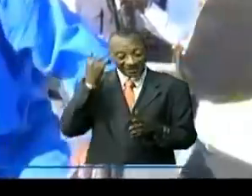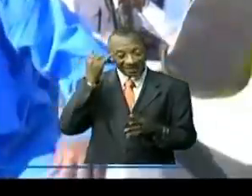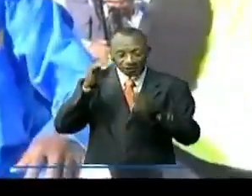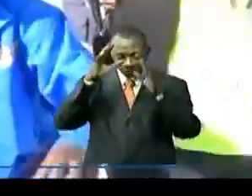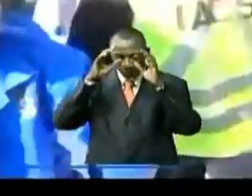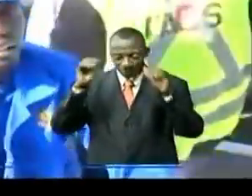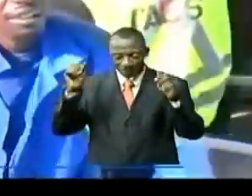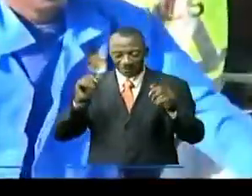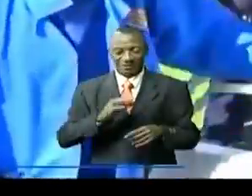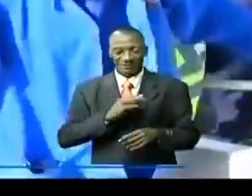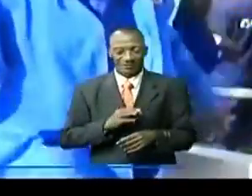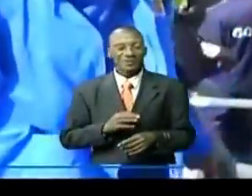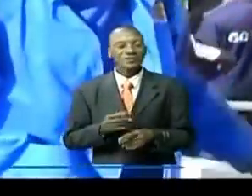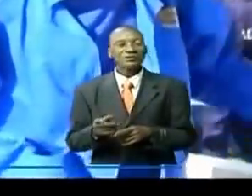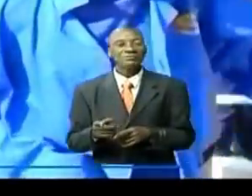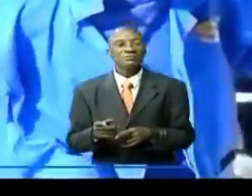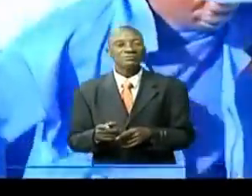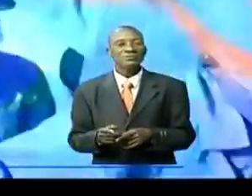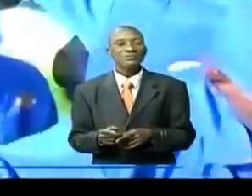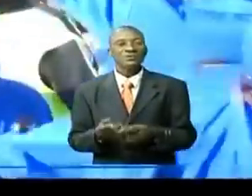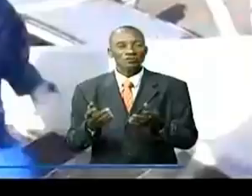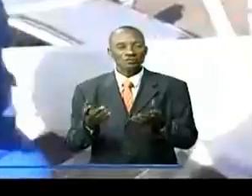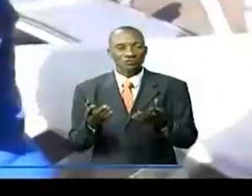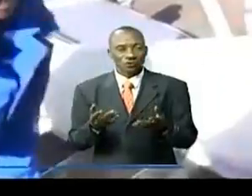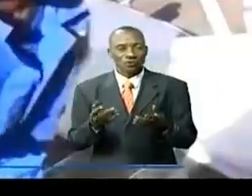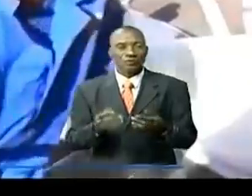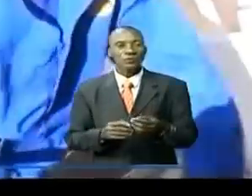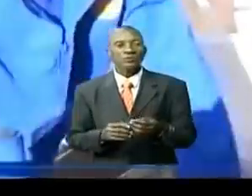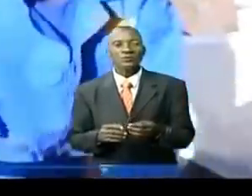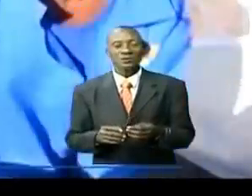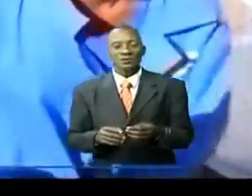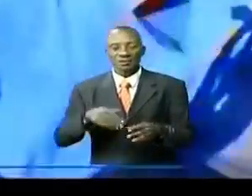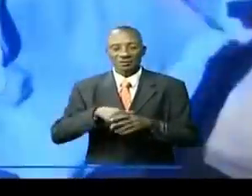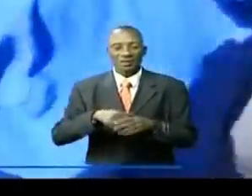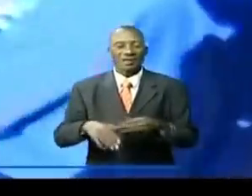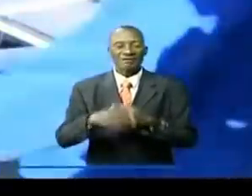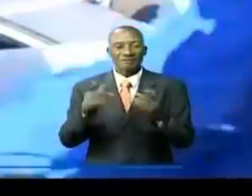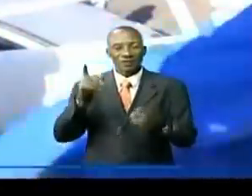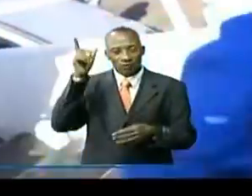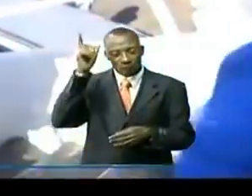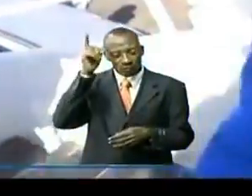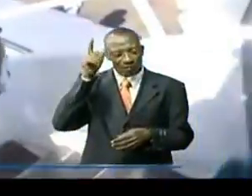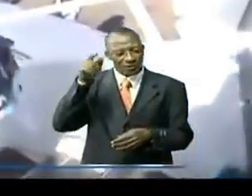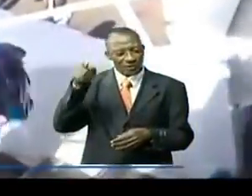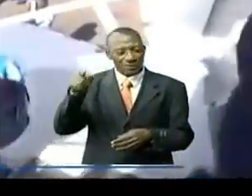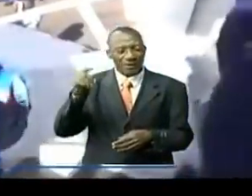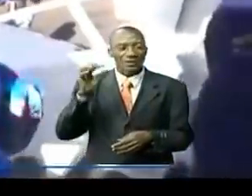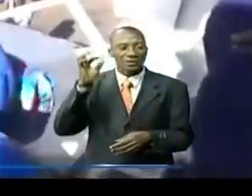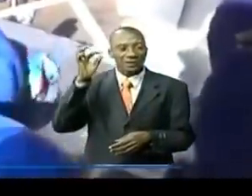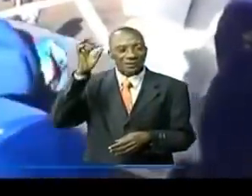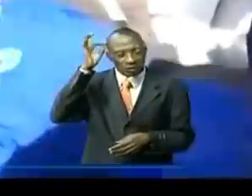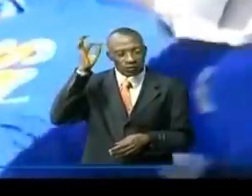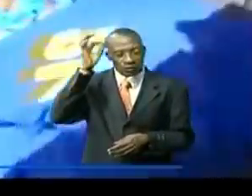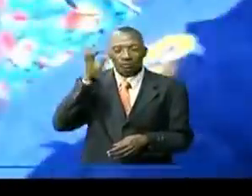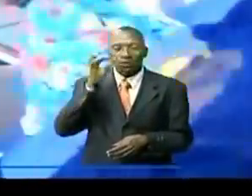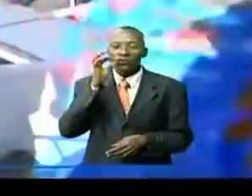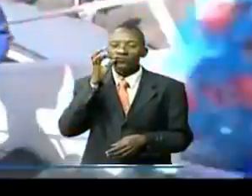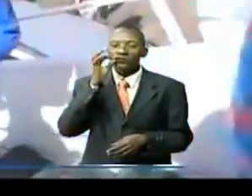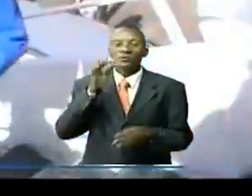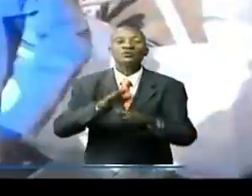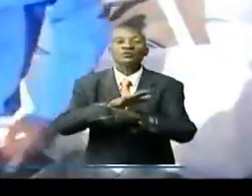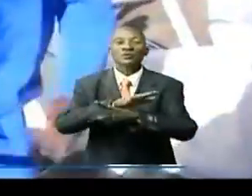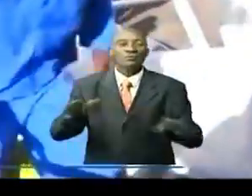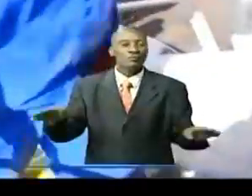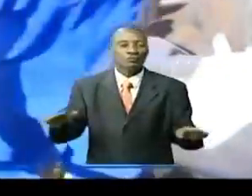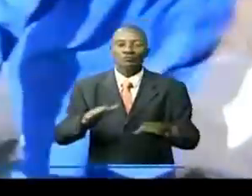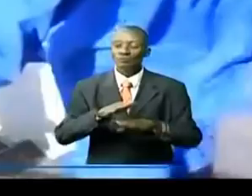Félix-Antoine Tshisekedi, l'inquiétude sociale dans la ville de Lubumbashi s'en trouvera renforcée et les anciens enfants de la rue formés à divers